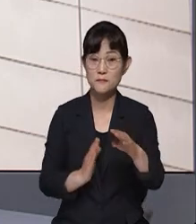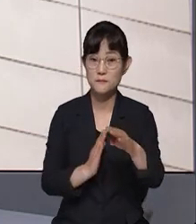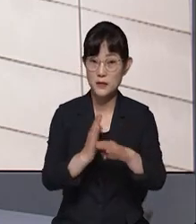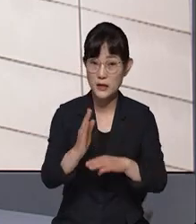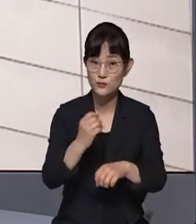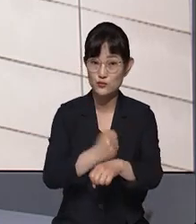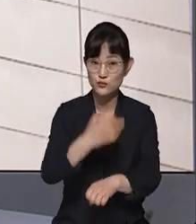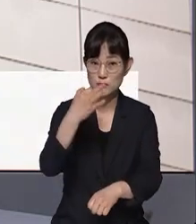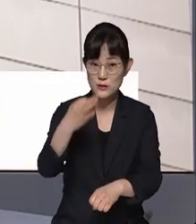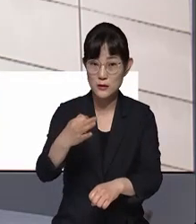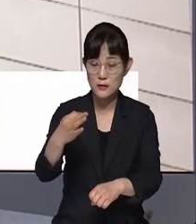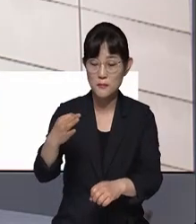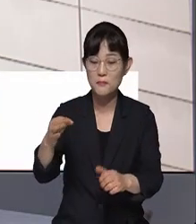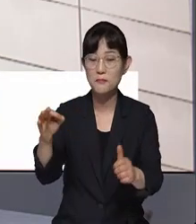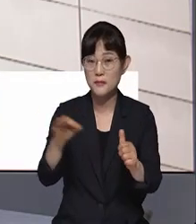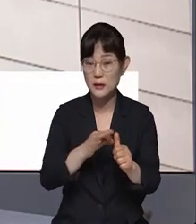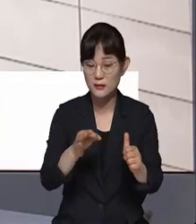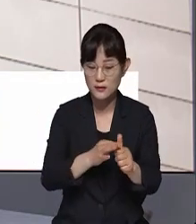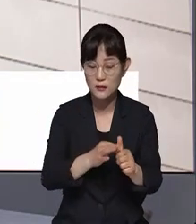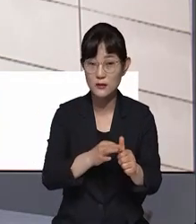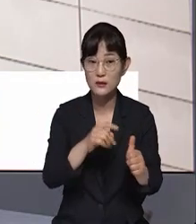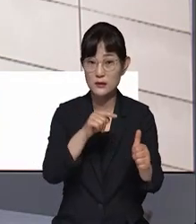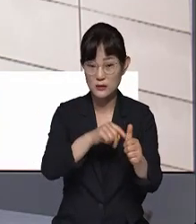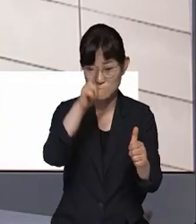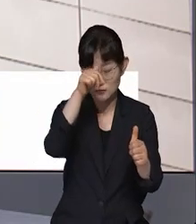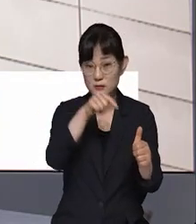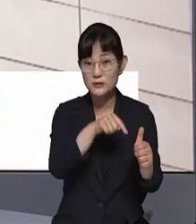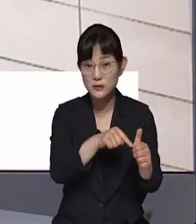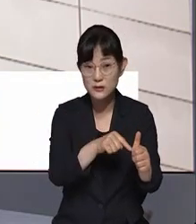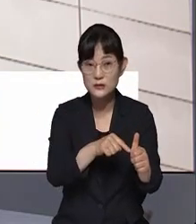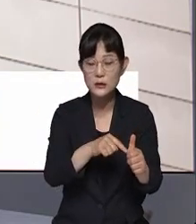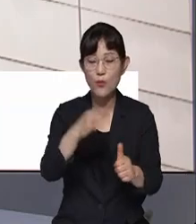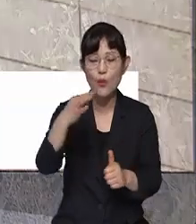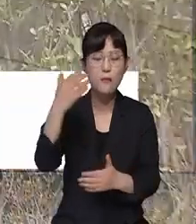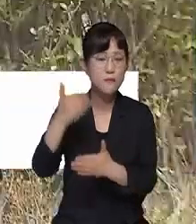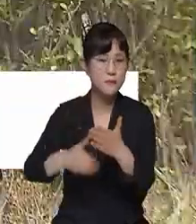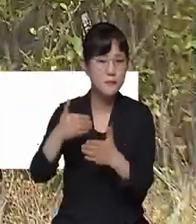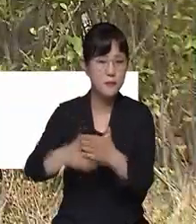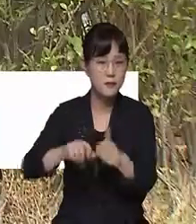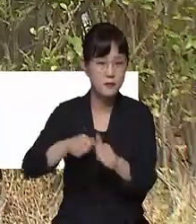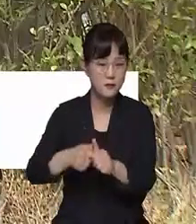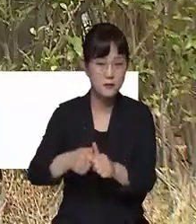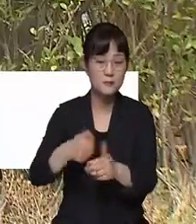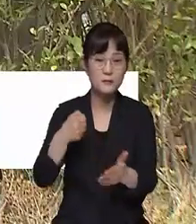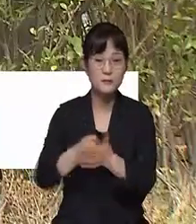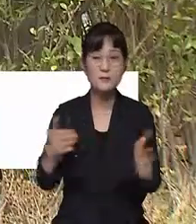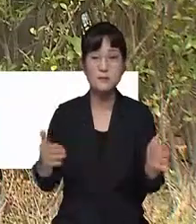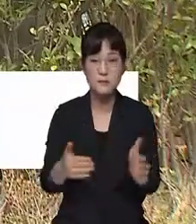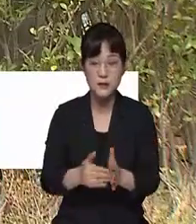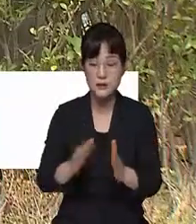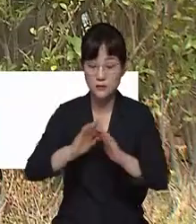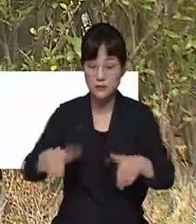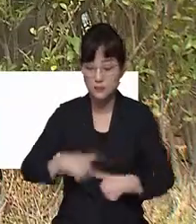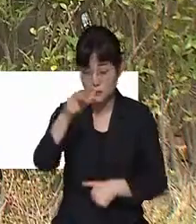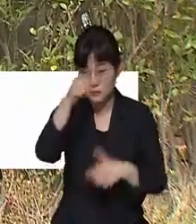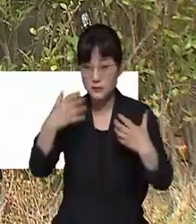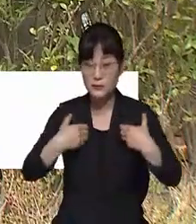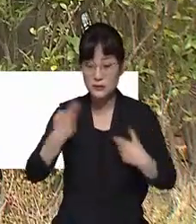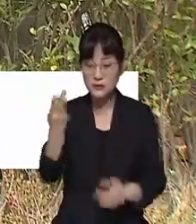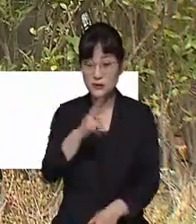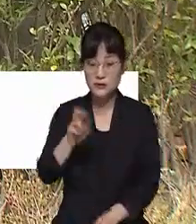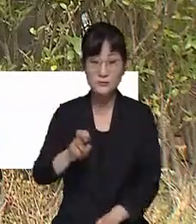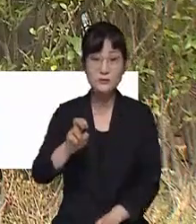초과근무수당을 부정한 방법으로 받은 전남경찰청 소속 경찰이 감봉징계를 받았습니다. 전남경찰청은